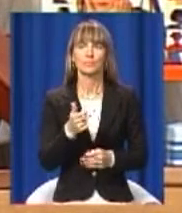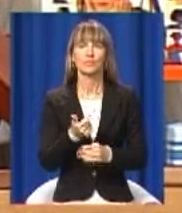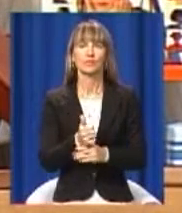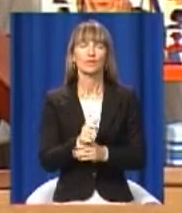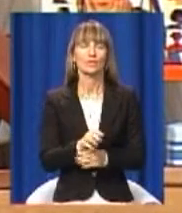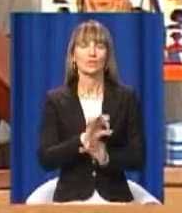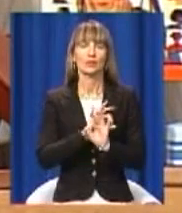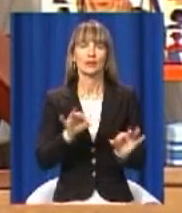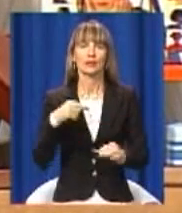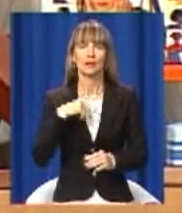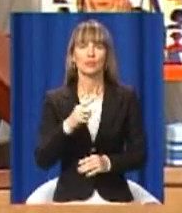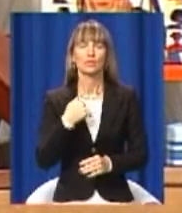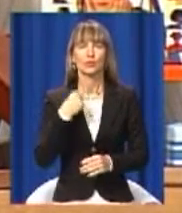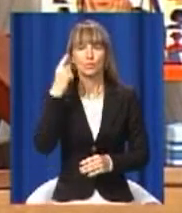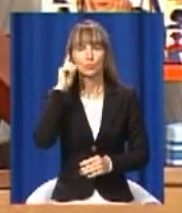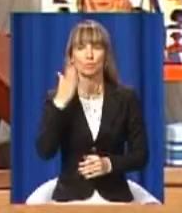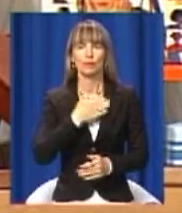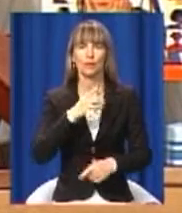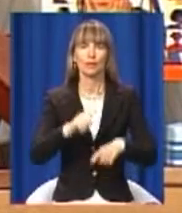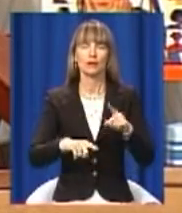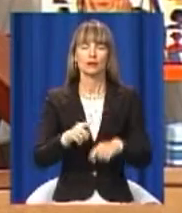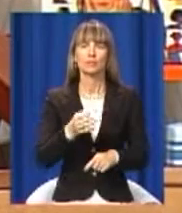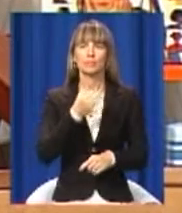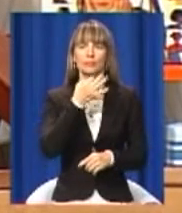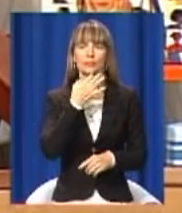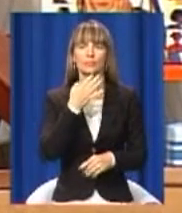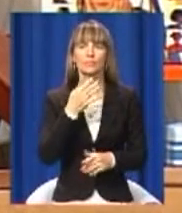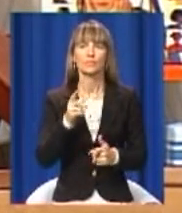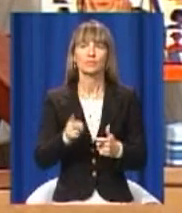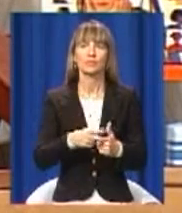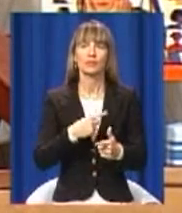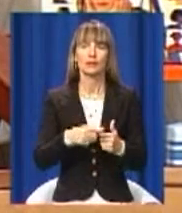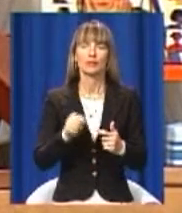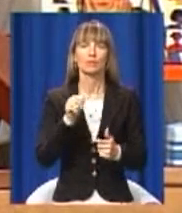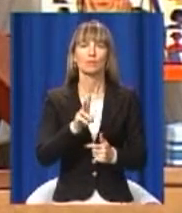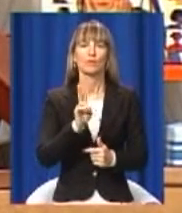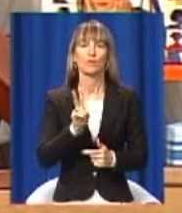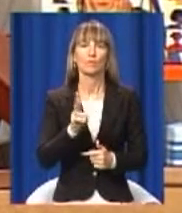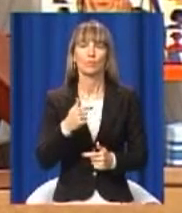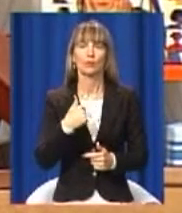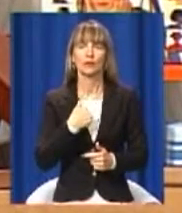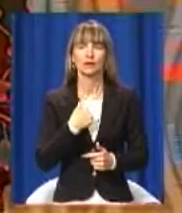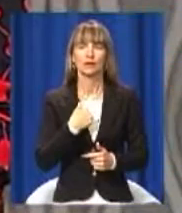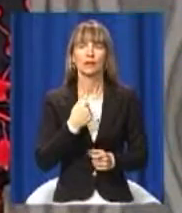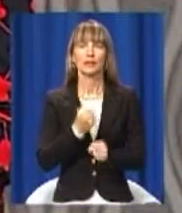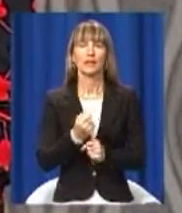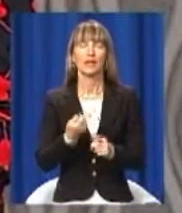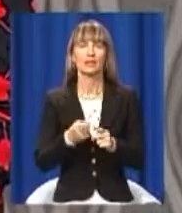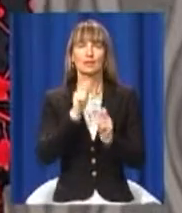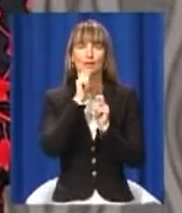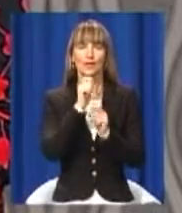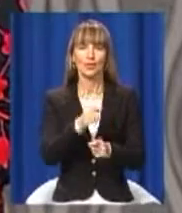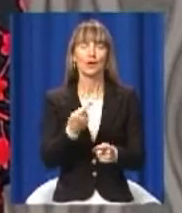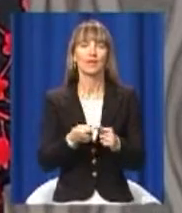гарному, тому що я думаю, що моїм батькам сподобається, або тому, кому я даю цей подарунок. Це